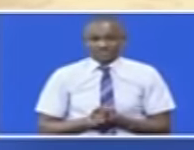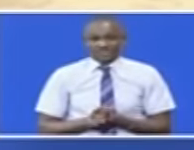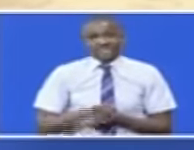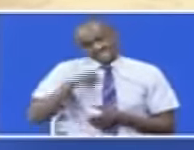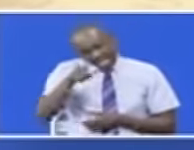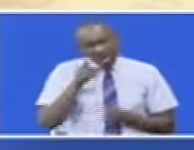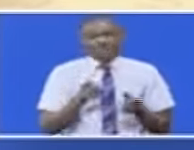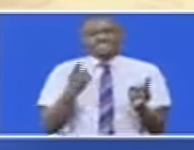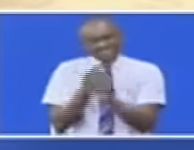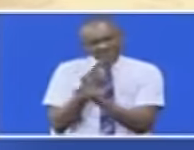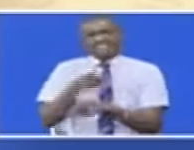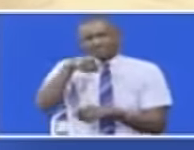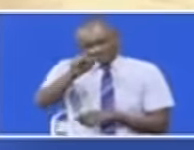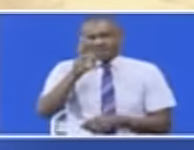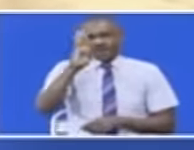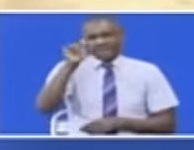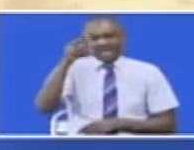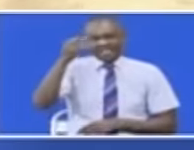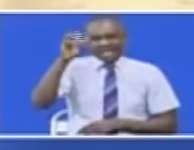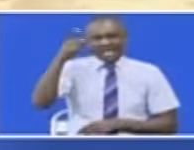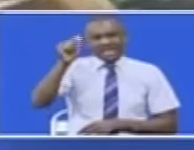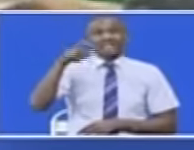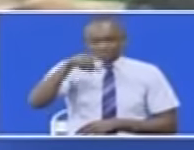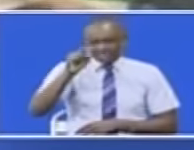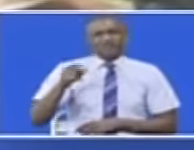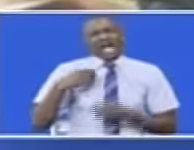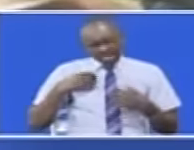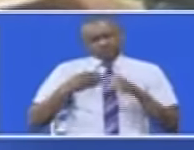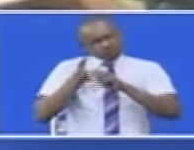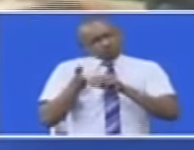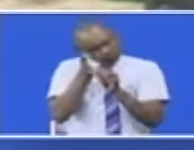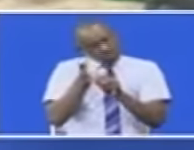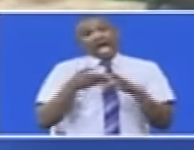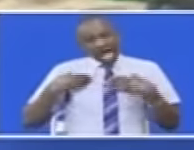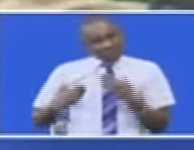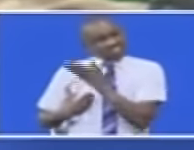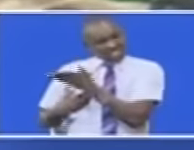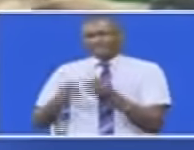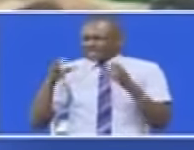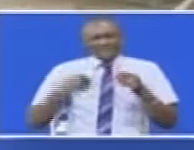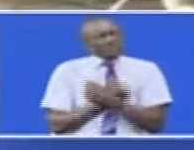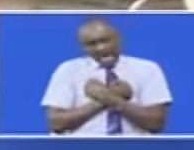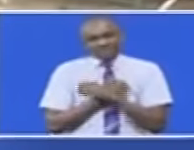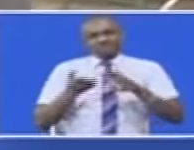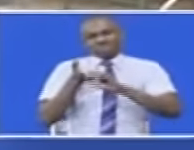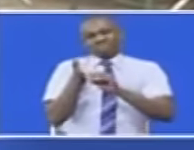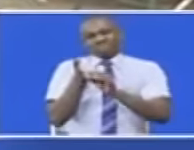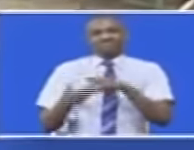Vimbwanga na vioja vya jamii ya Wabanyala vina utajiri wake. Miereka ufukweni ikiwavutia wengi.